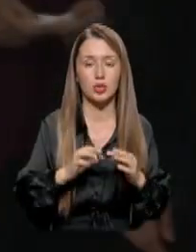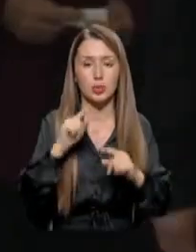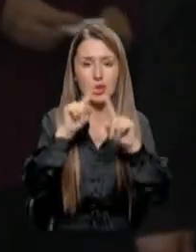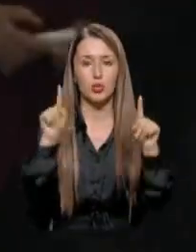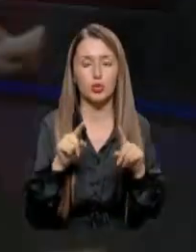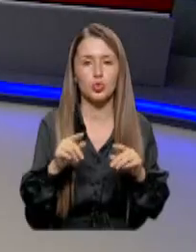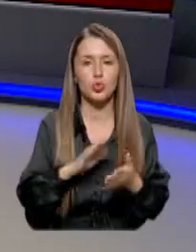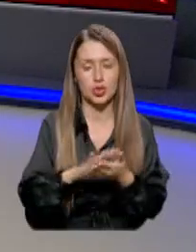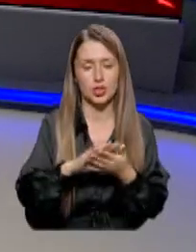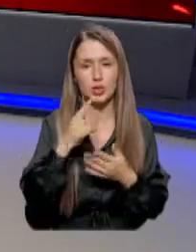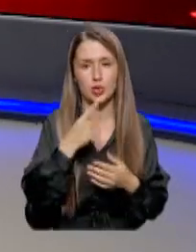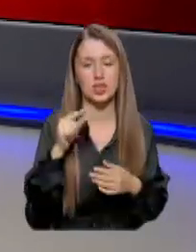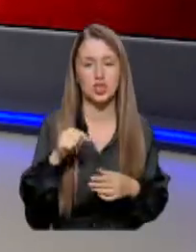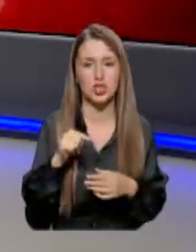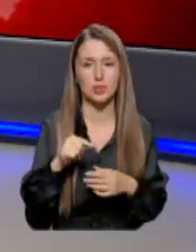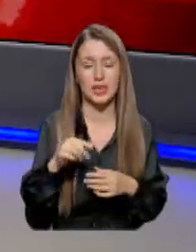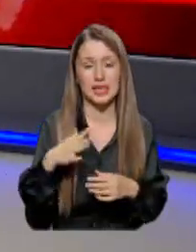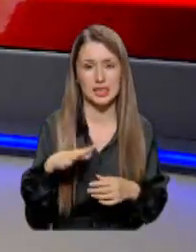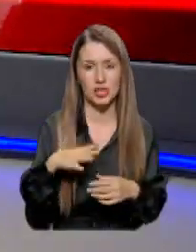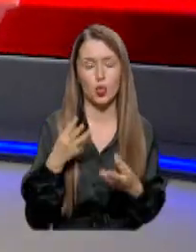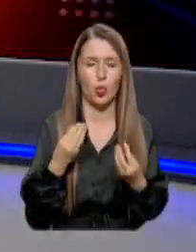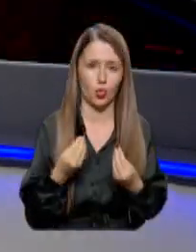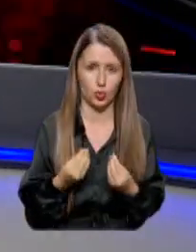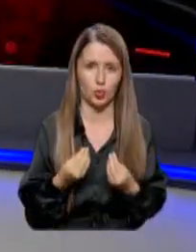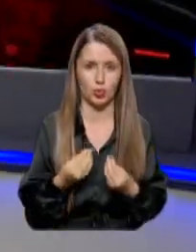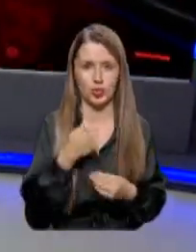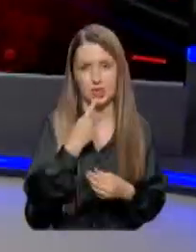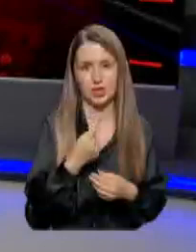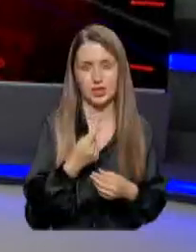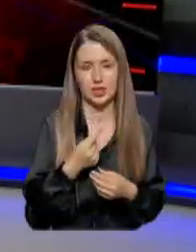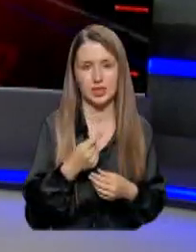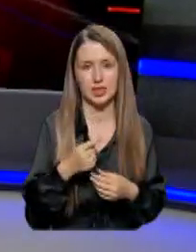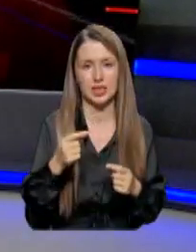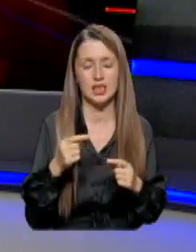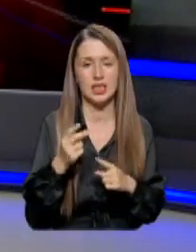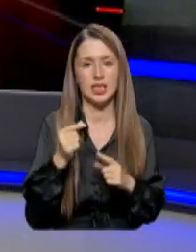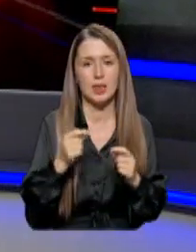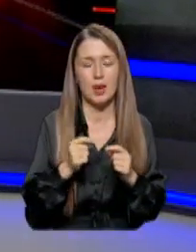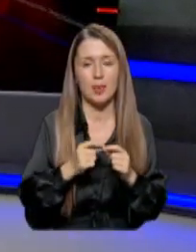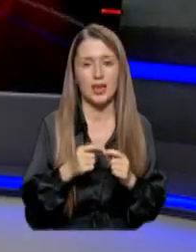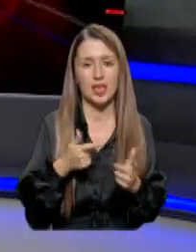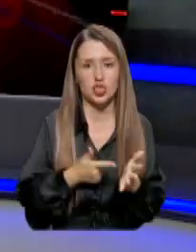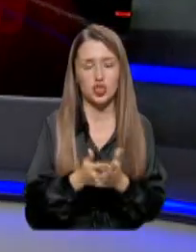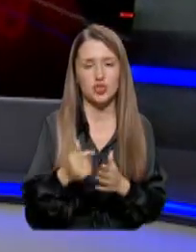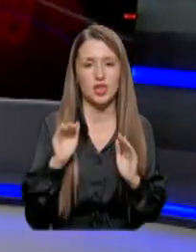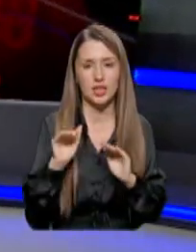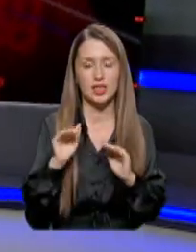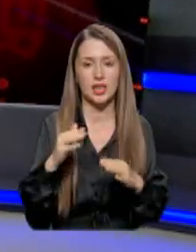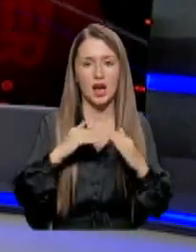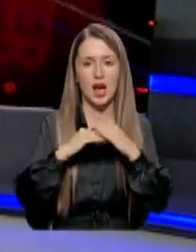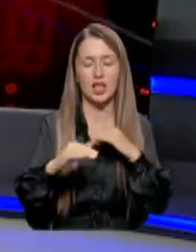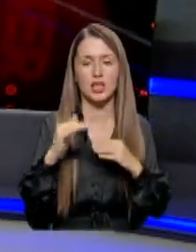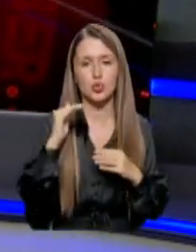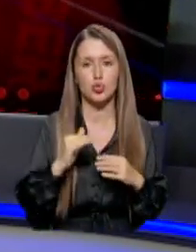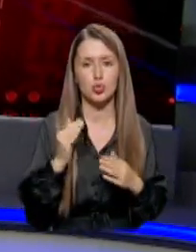söyledi. Şimdi isteyince oluyormuş diyeceksiniz. İBB'den çiftçiye destek, halka